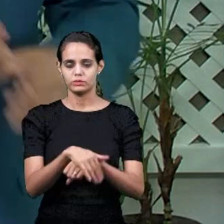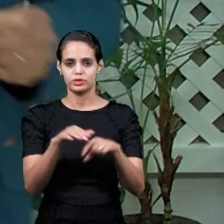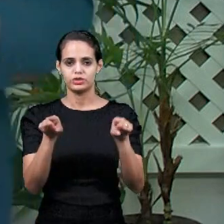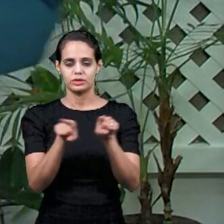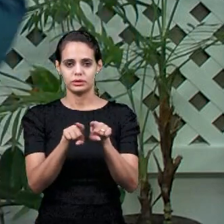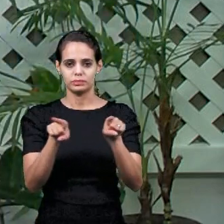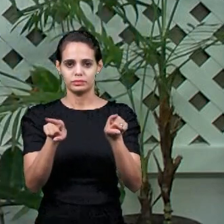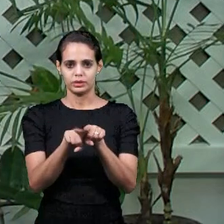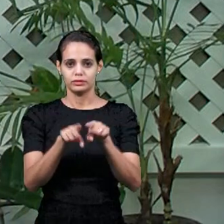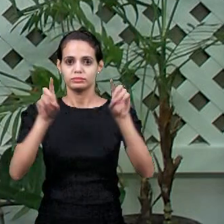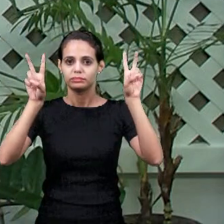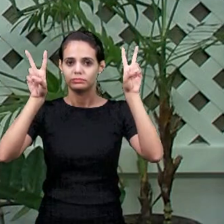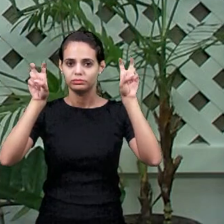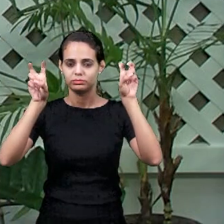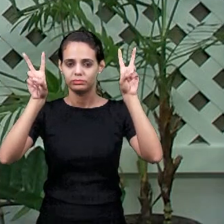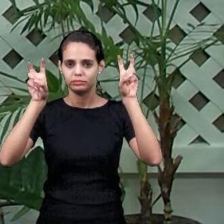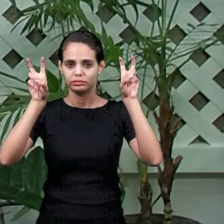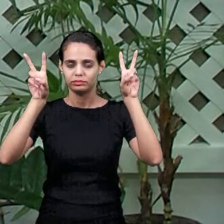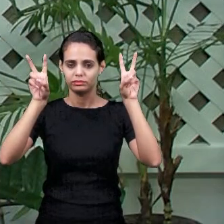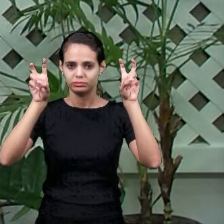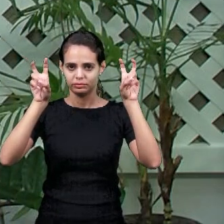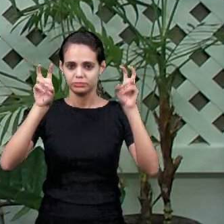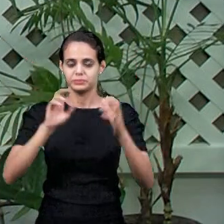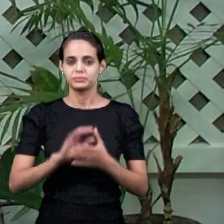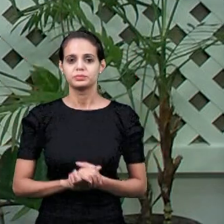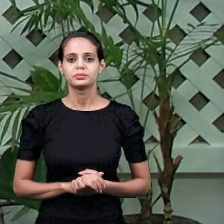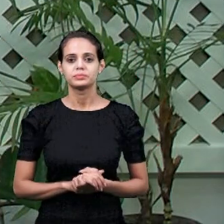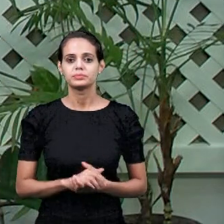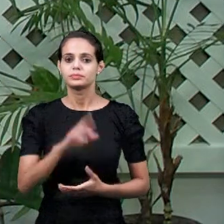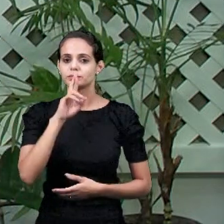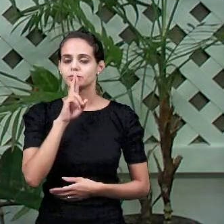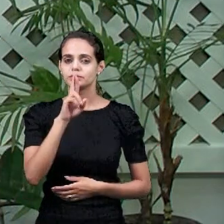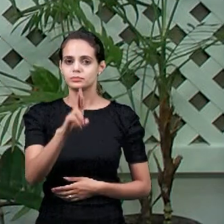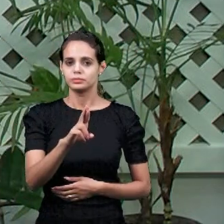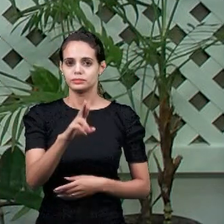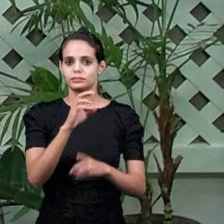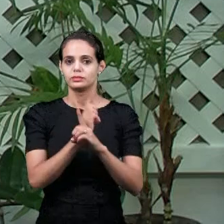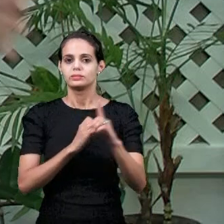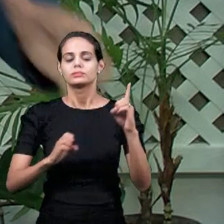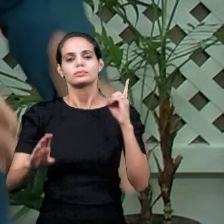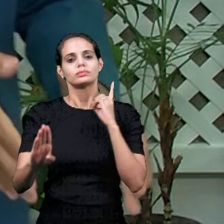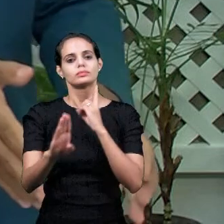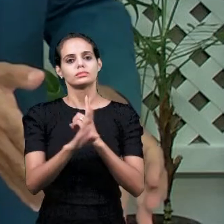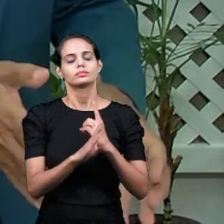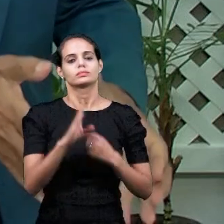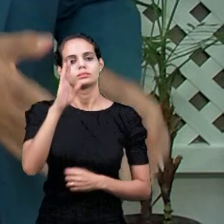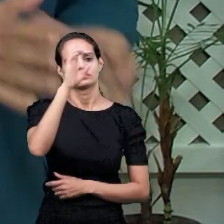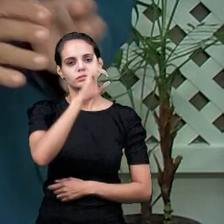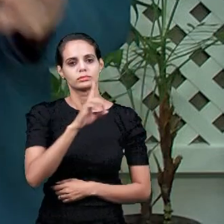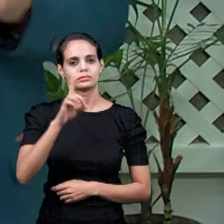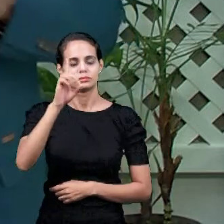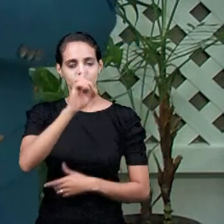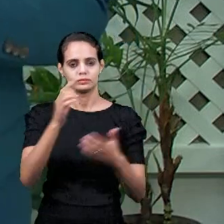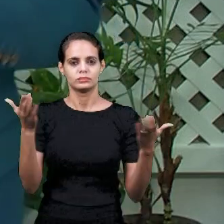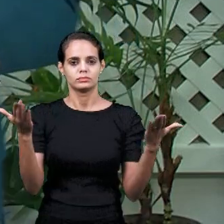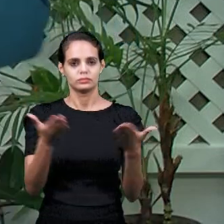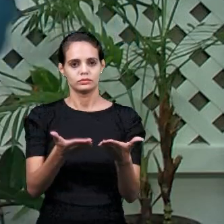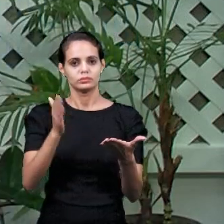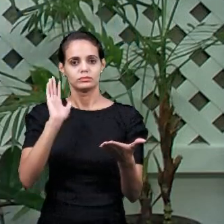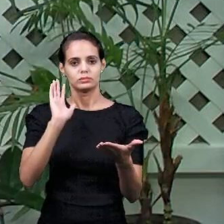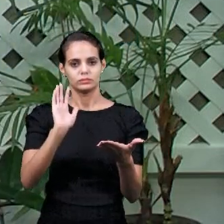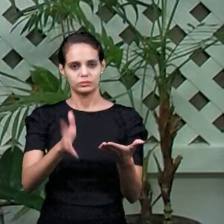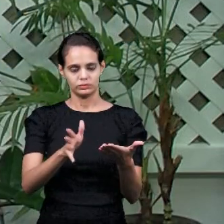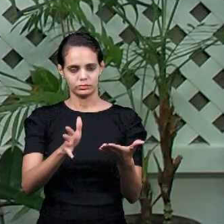sujet, peut-être qui va apporter une partie des réponses de l'école biblique dominicale dimanche prochain. Mais nous allons traiter